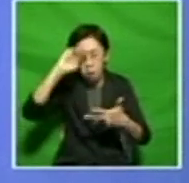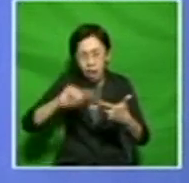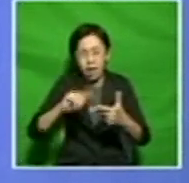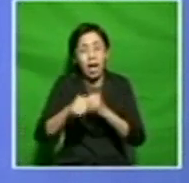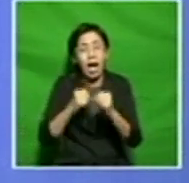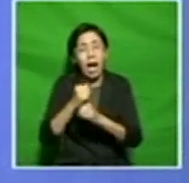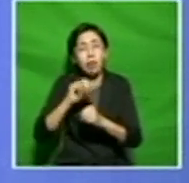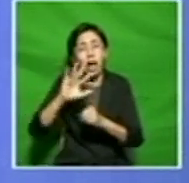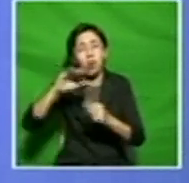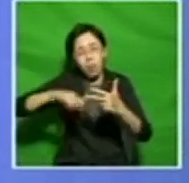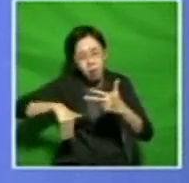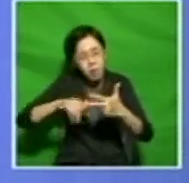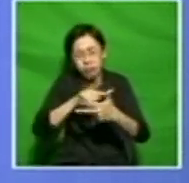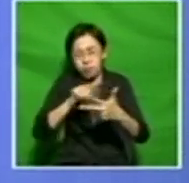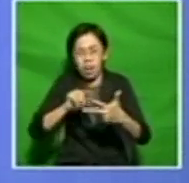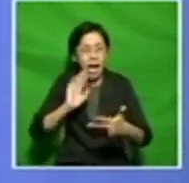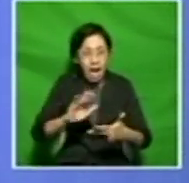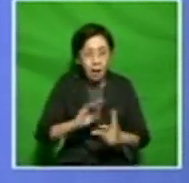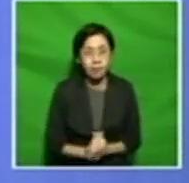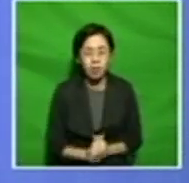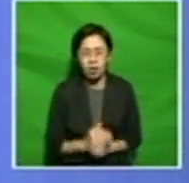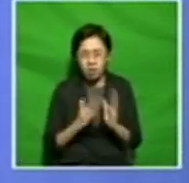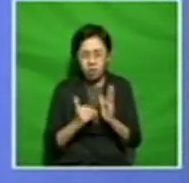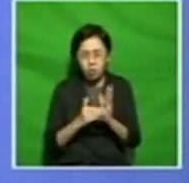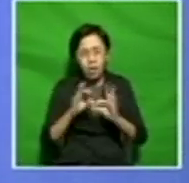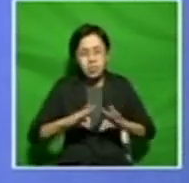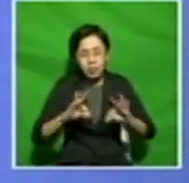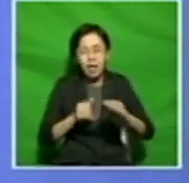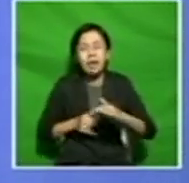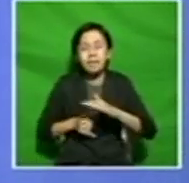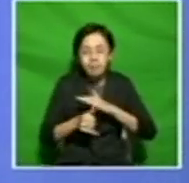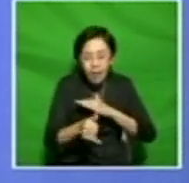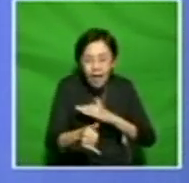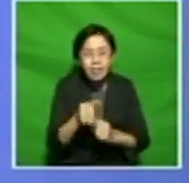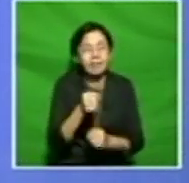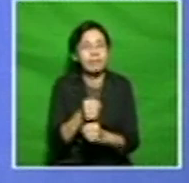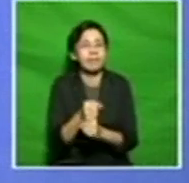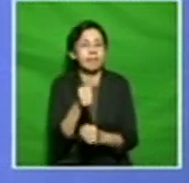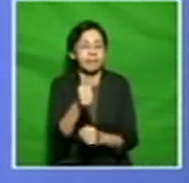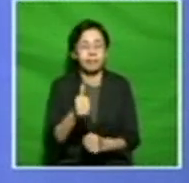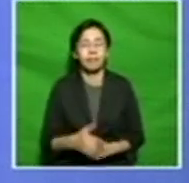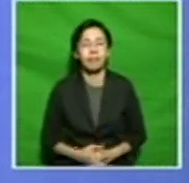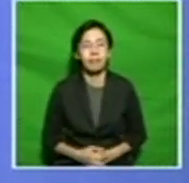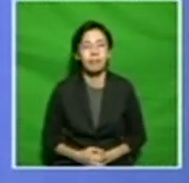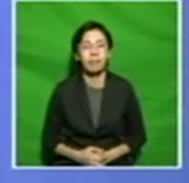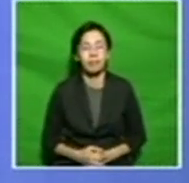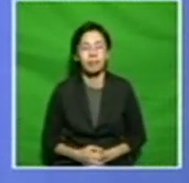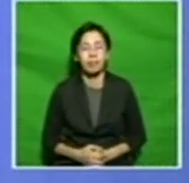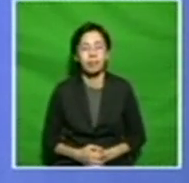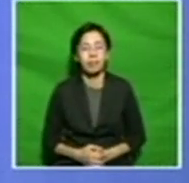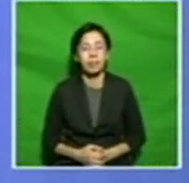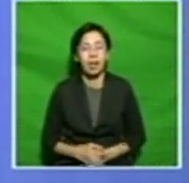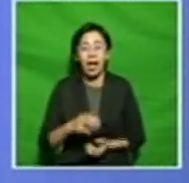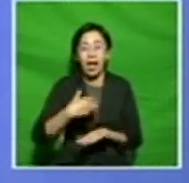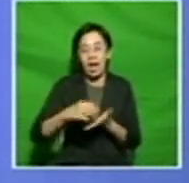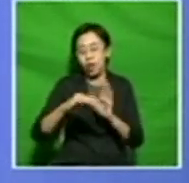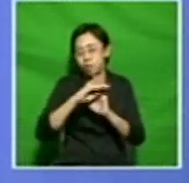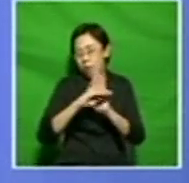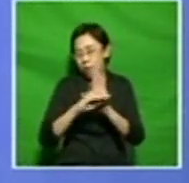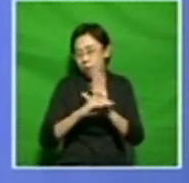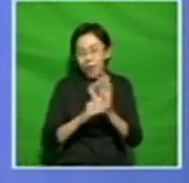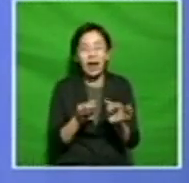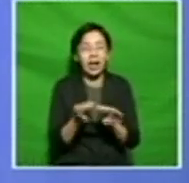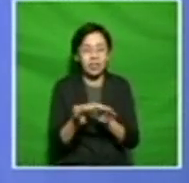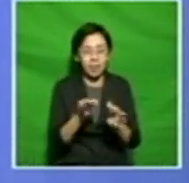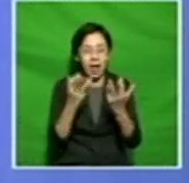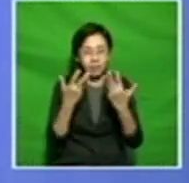เป็นต้องไปทำธุรกิจธุรกรรมบางอย่างอย่างที่ได้เรียนให้ทราบ ก็คงจะหมดในส่วนของคำชี้แจ